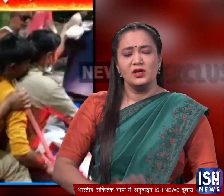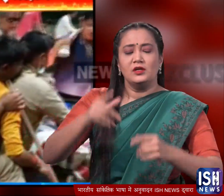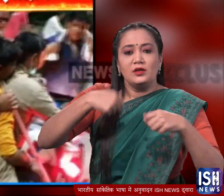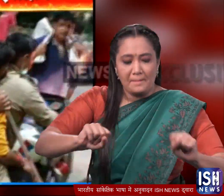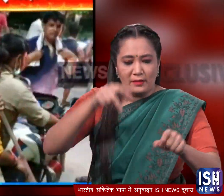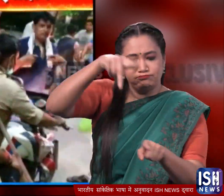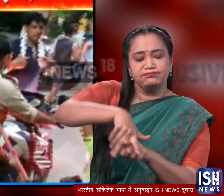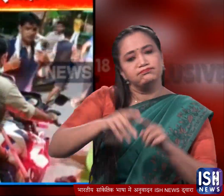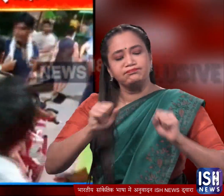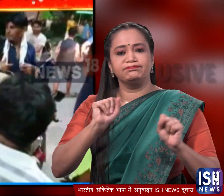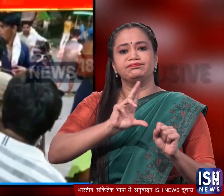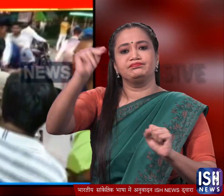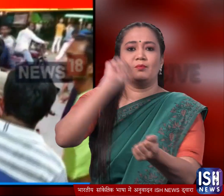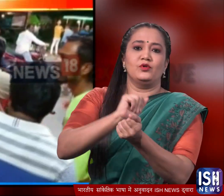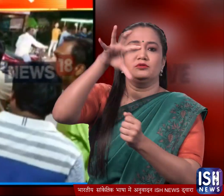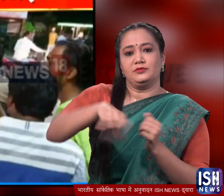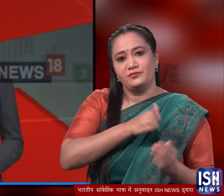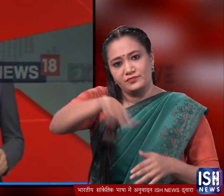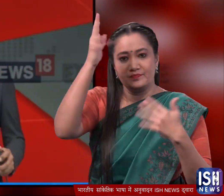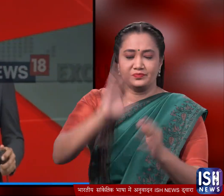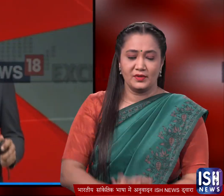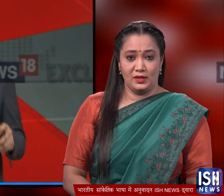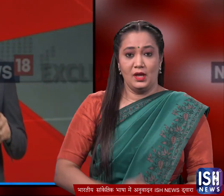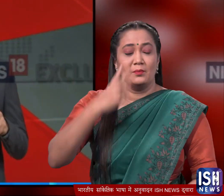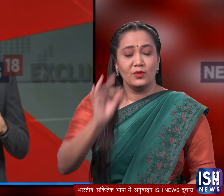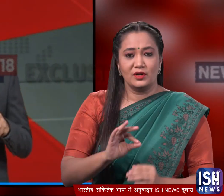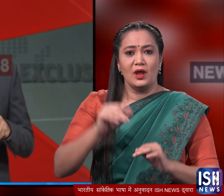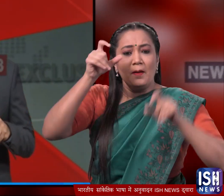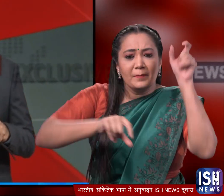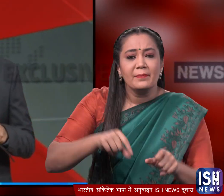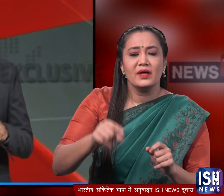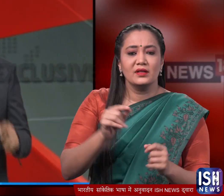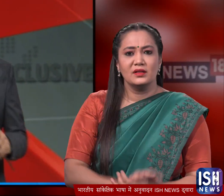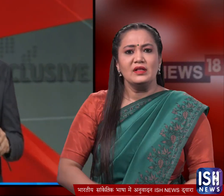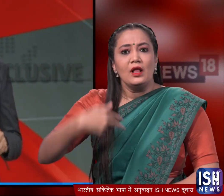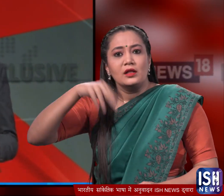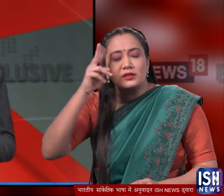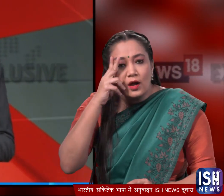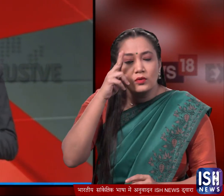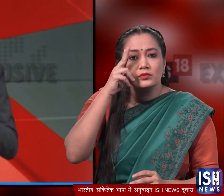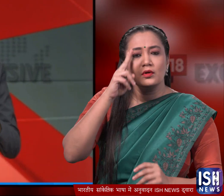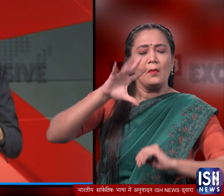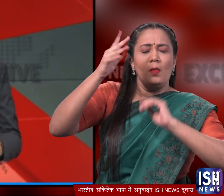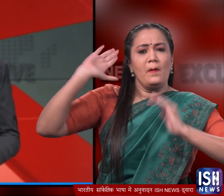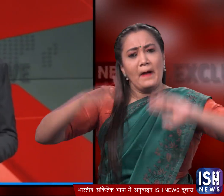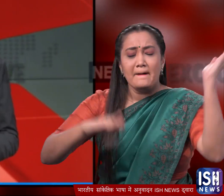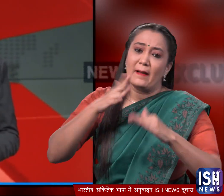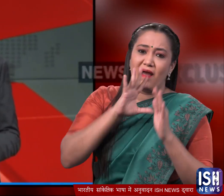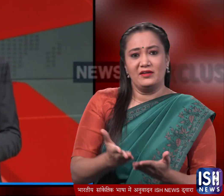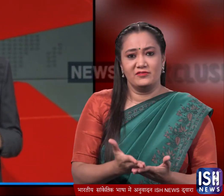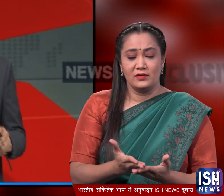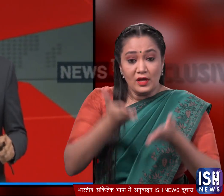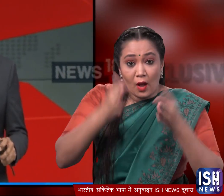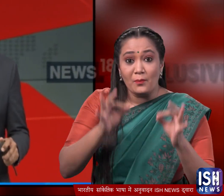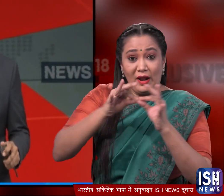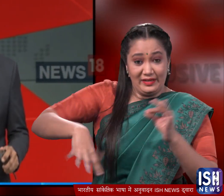उसे मोटरसाइकिल पर बैठाकर अपने साथ थाने ले गए। सौभाग्य की बात यह कि भीड़ तो सिर्फ शक होने पर मार मार कर अधमरा कर देती,